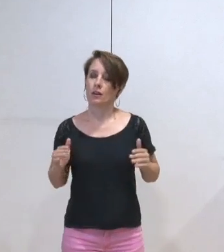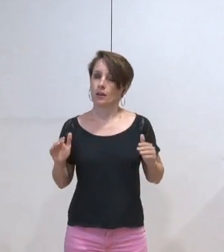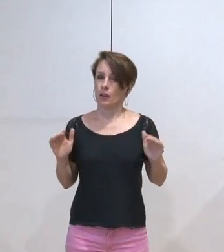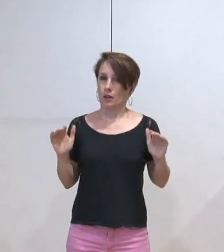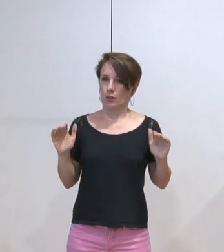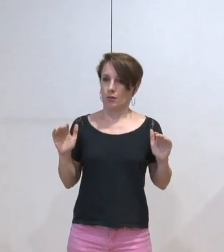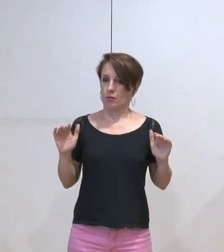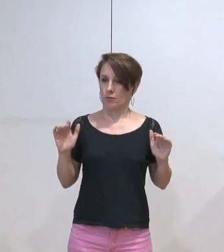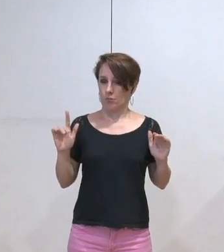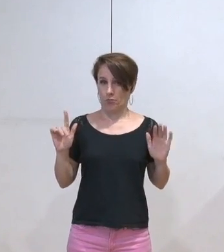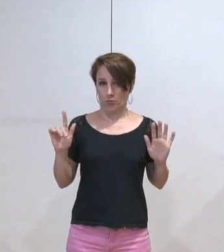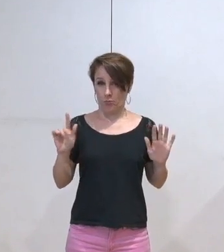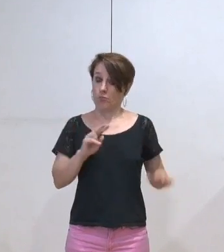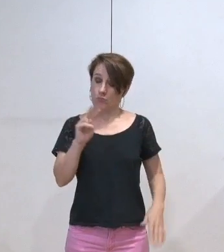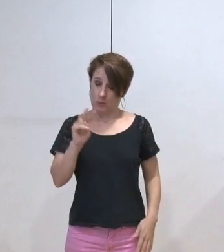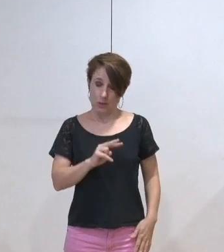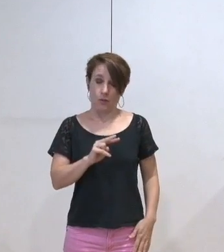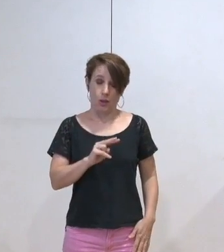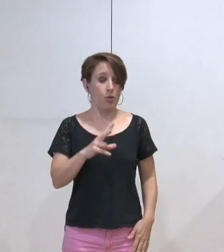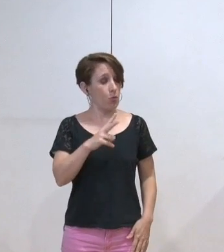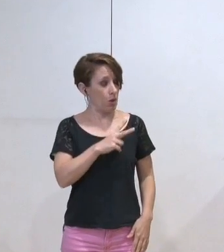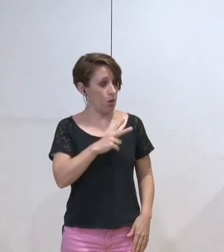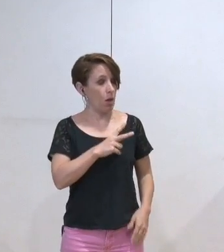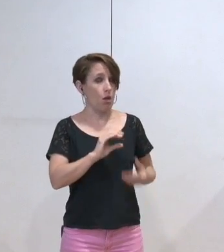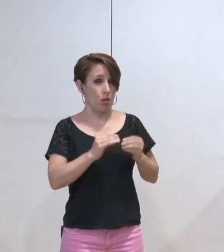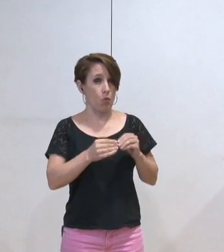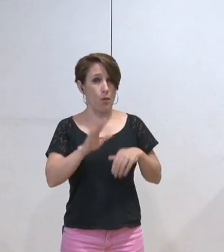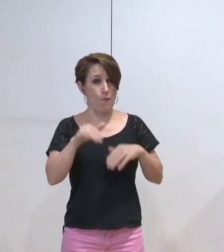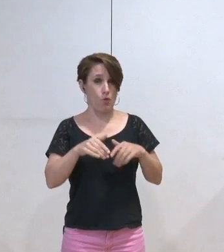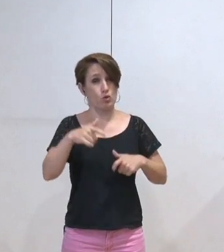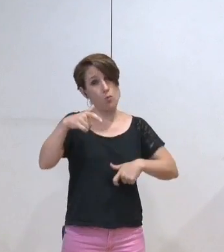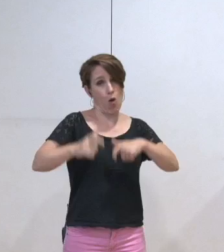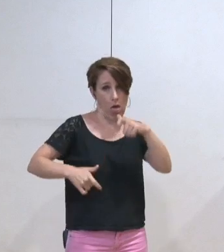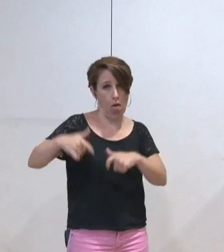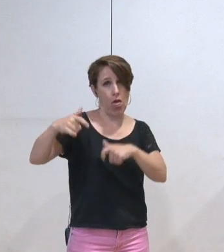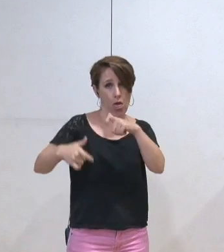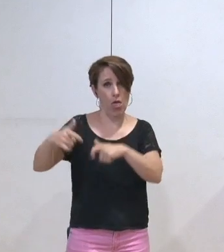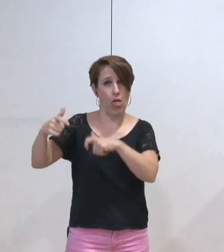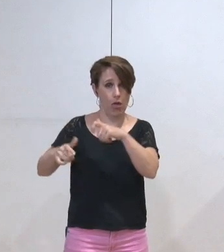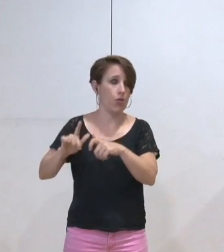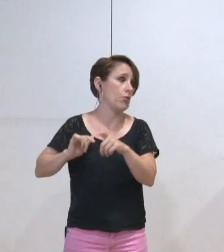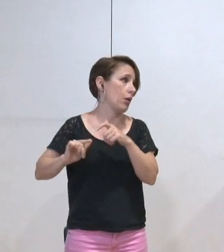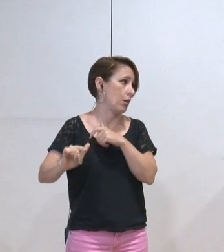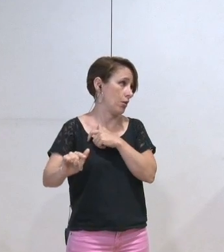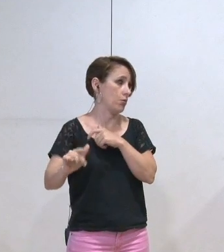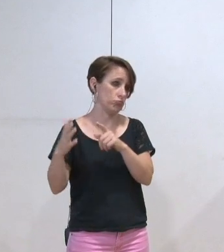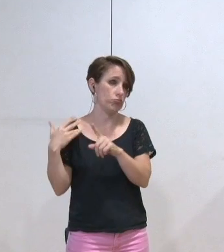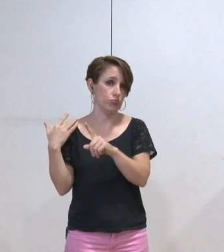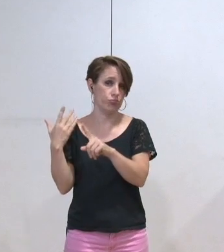certains dysfonctionnements et là je compléterai mon intervention si certains dysfonctionnements peuvent